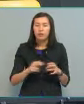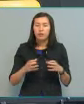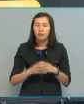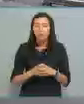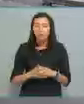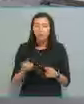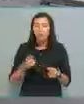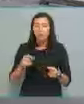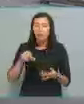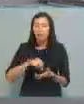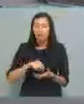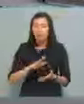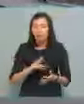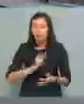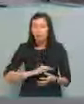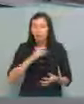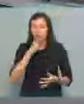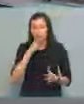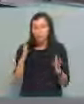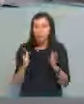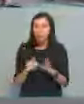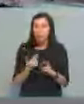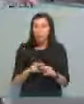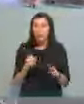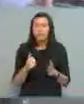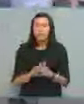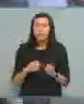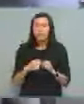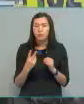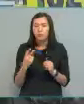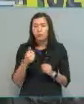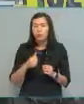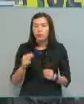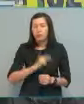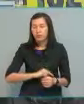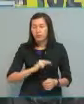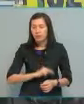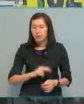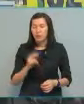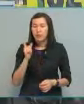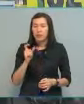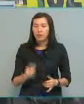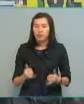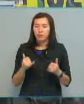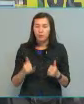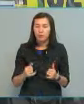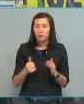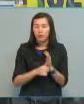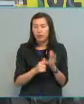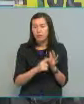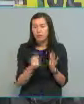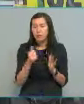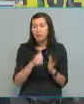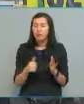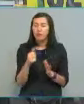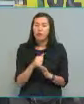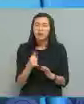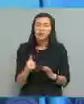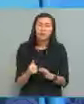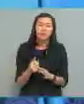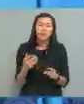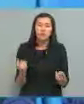да айналып өтпеді. Жұмыс уақыты қысқарып, бұған дейін 12 сағат жұмыс істеп келген жұмысшылар қазір 6-7 сағатты